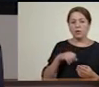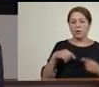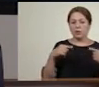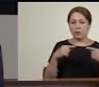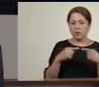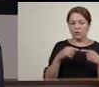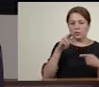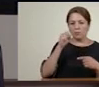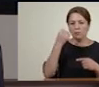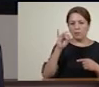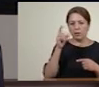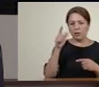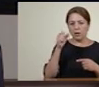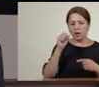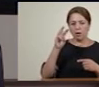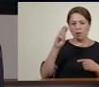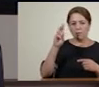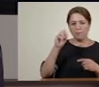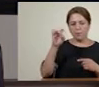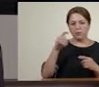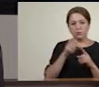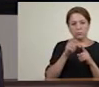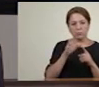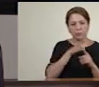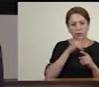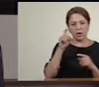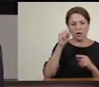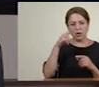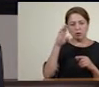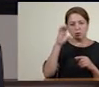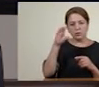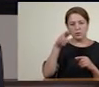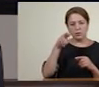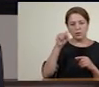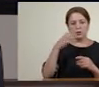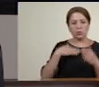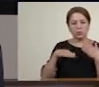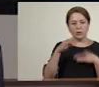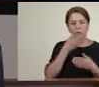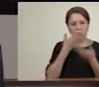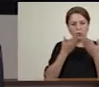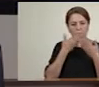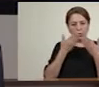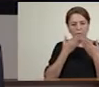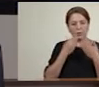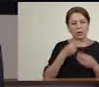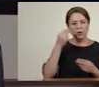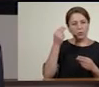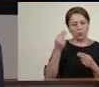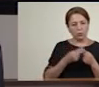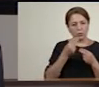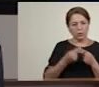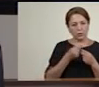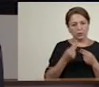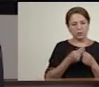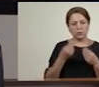payg'ambarimiz so'zlari bo'lgan hadislardan ilhom olib, hadislardan oziq olib maydonga